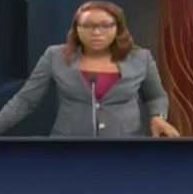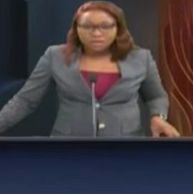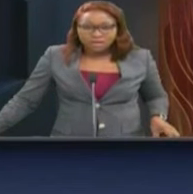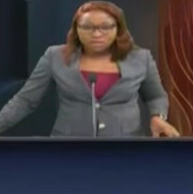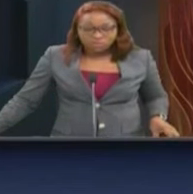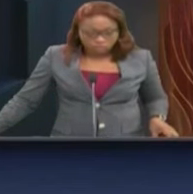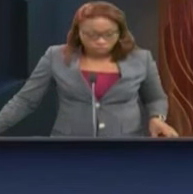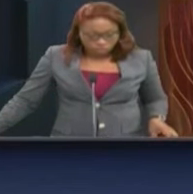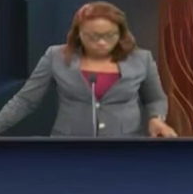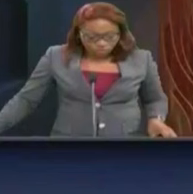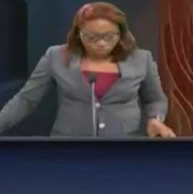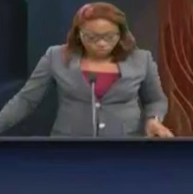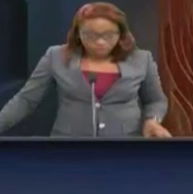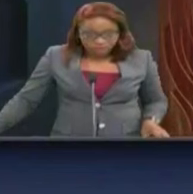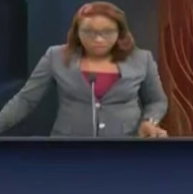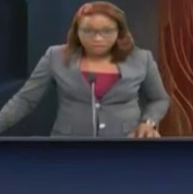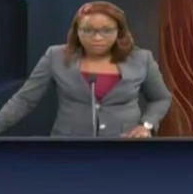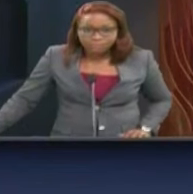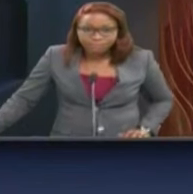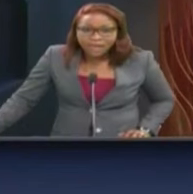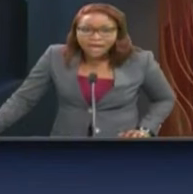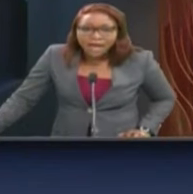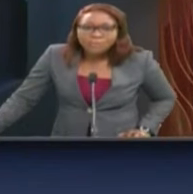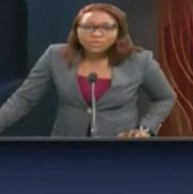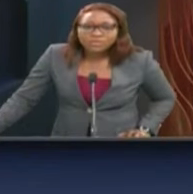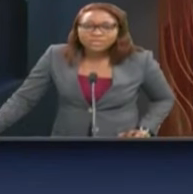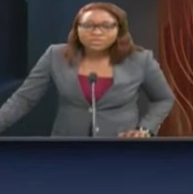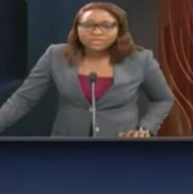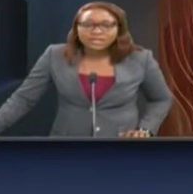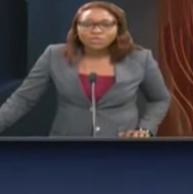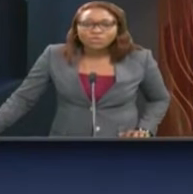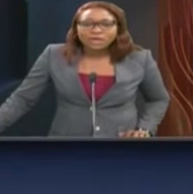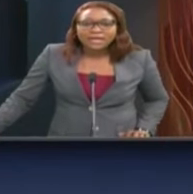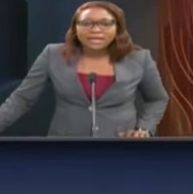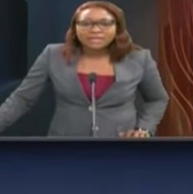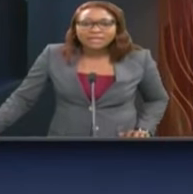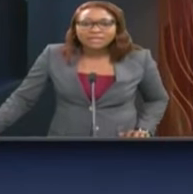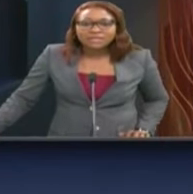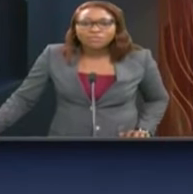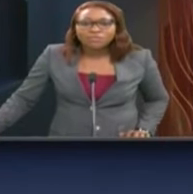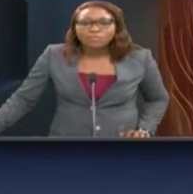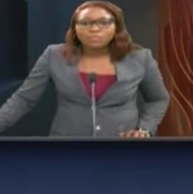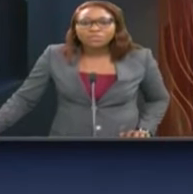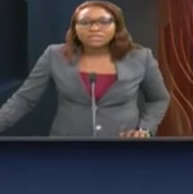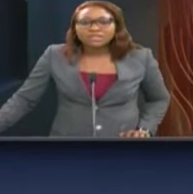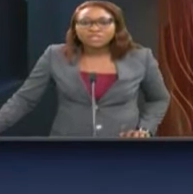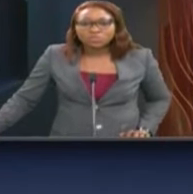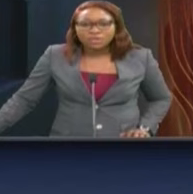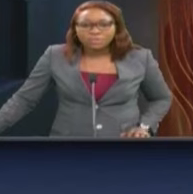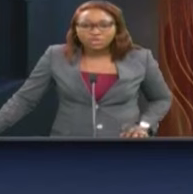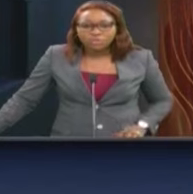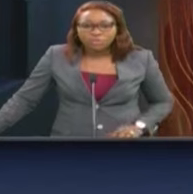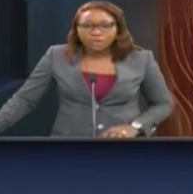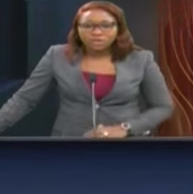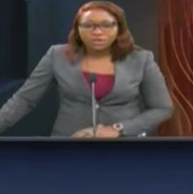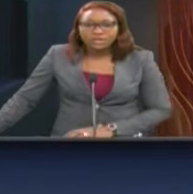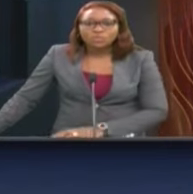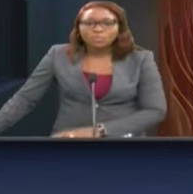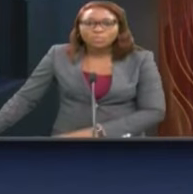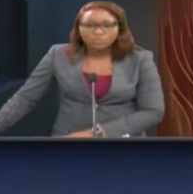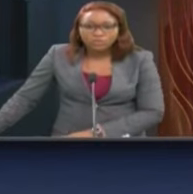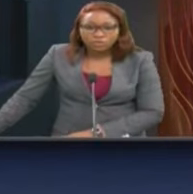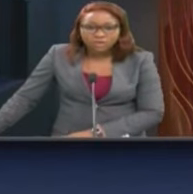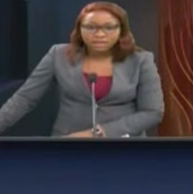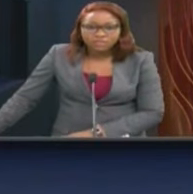une délégation de la SADC. Processus électoral, la RTNC veut protéger son image de marque et